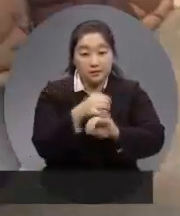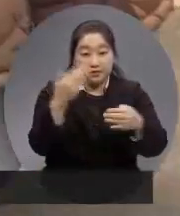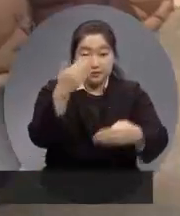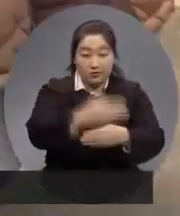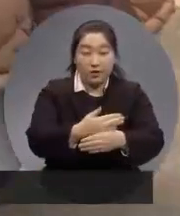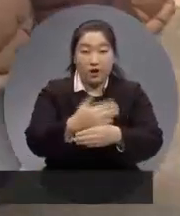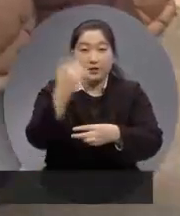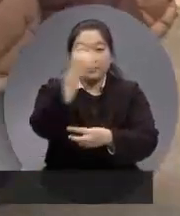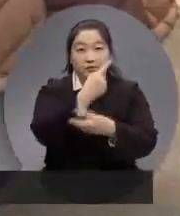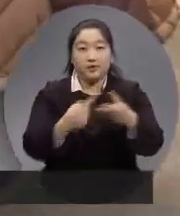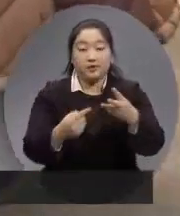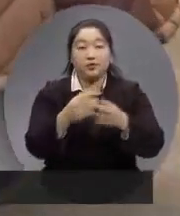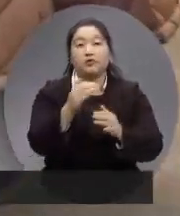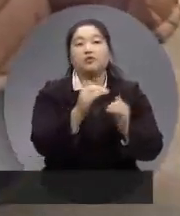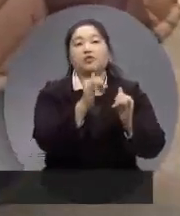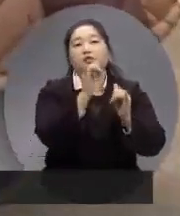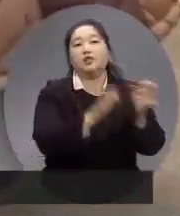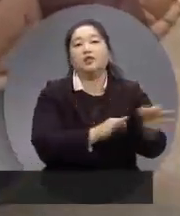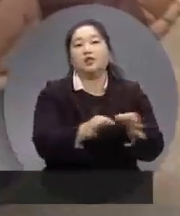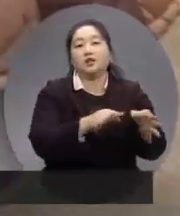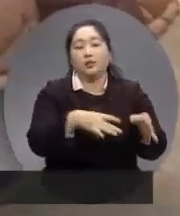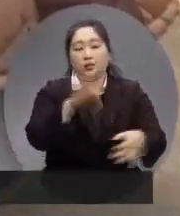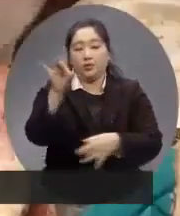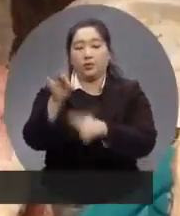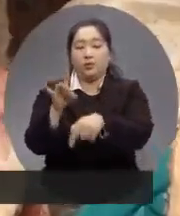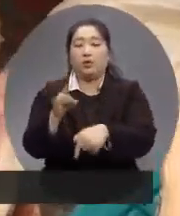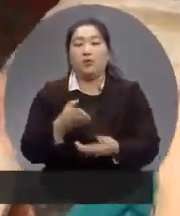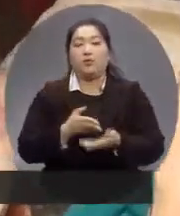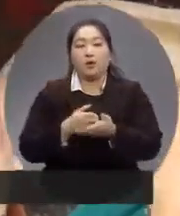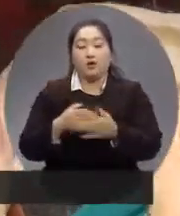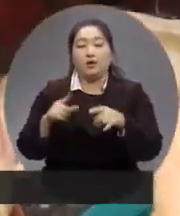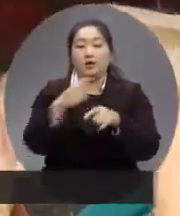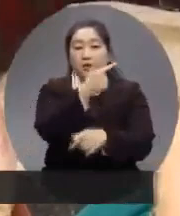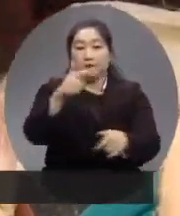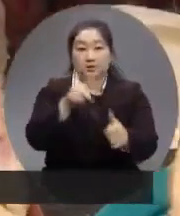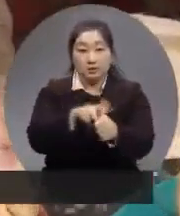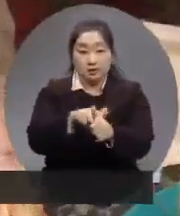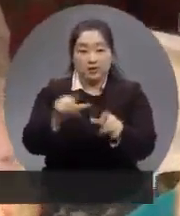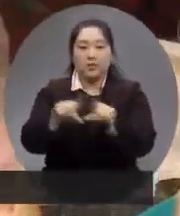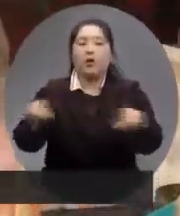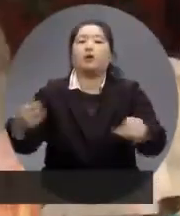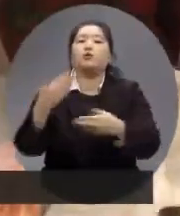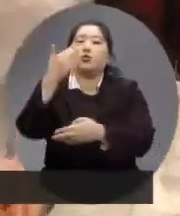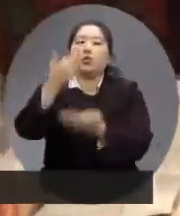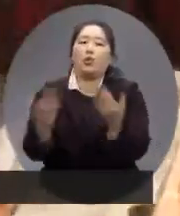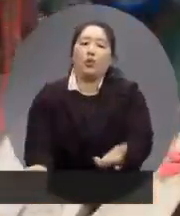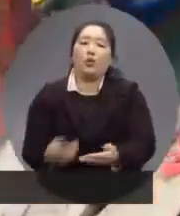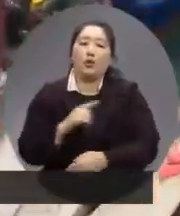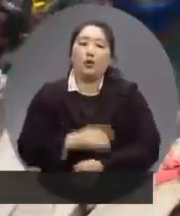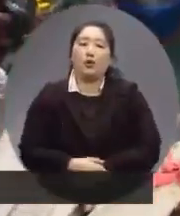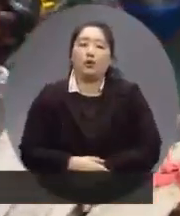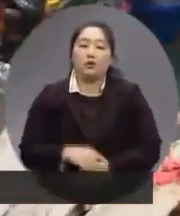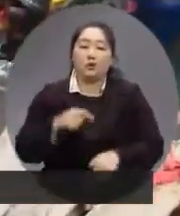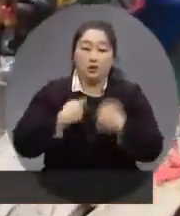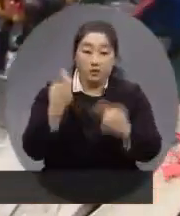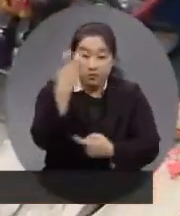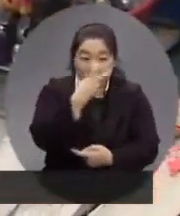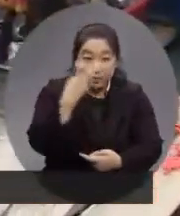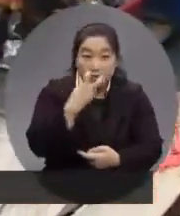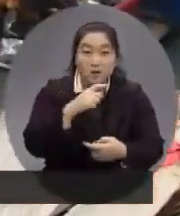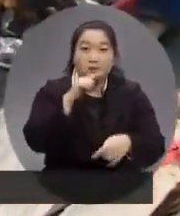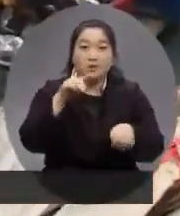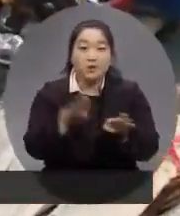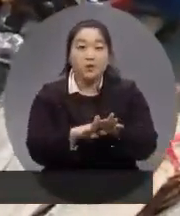시내 전통시장 상인들이 먼저 나서 대형마트 평일 휴무일을 제안했기 때문입니다. 자체적으로 조사해보니